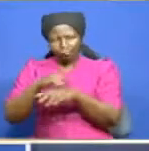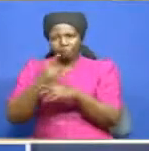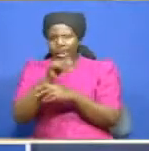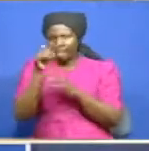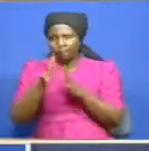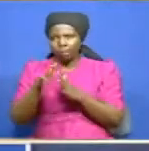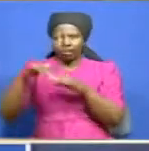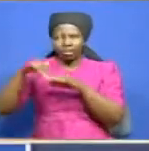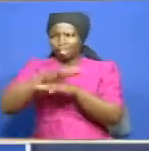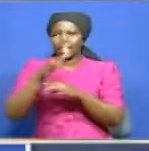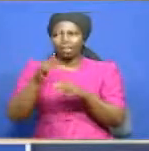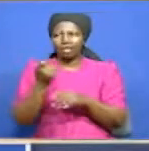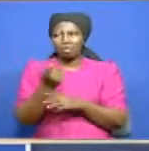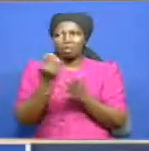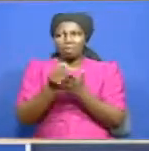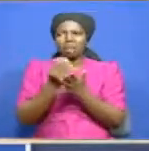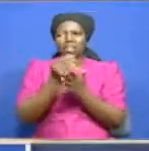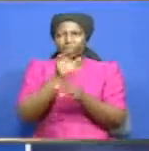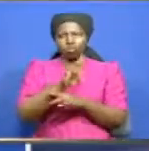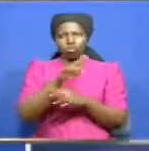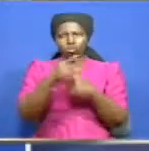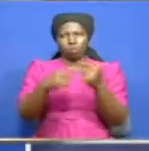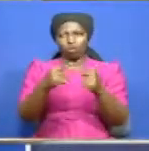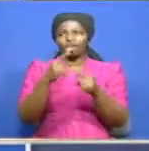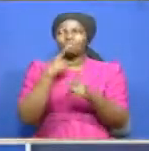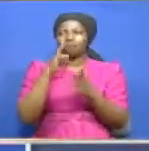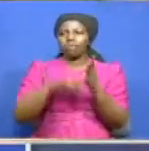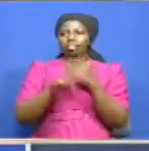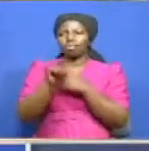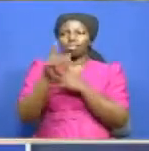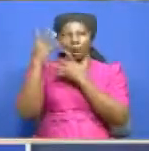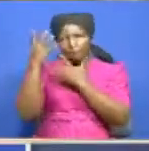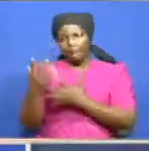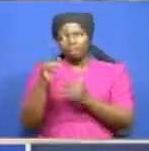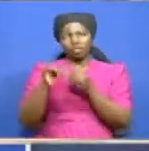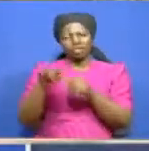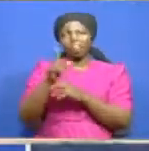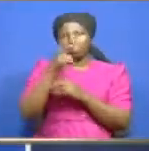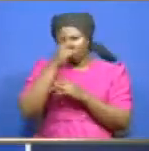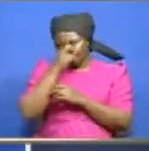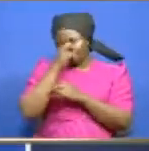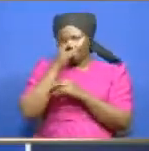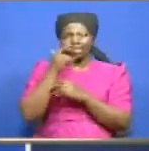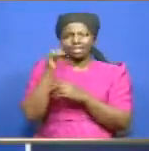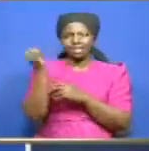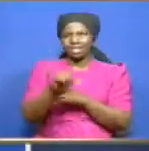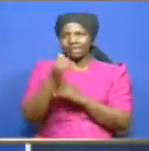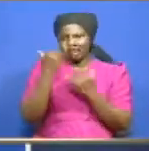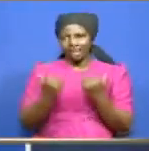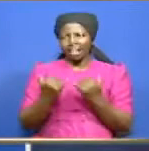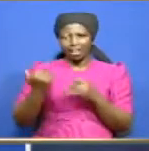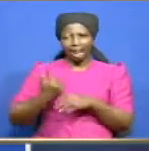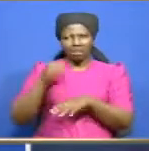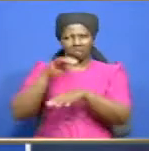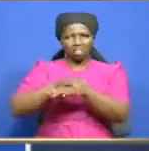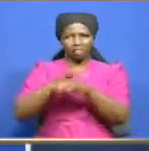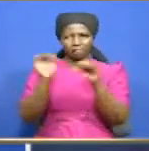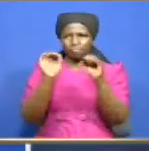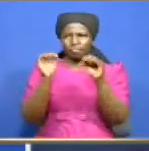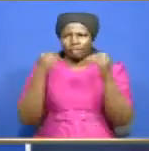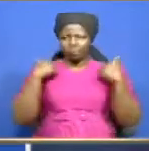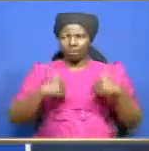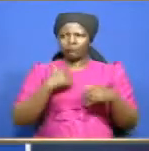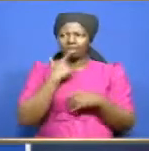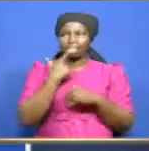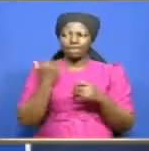tunatumia. She says it's a burden she wouldn't wish for any young girl. Ningeambia wasichana,